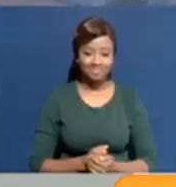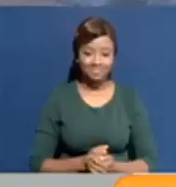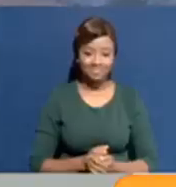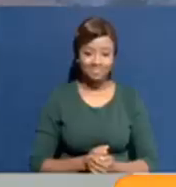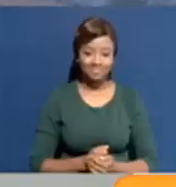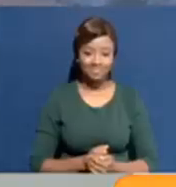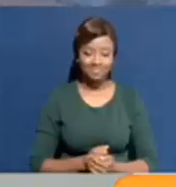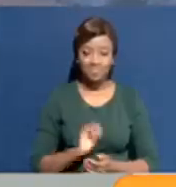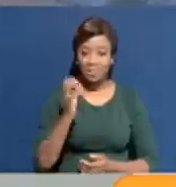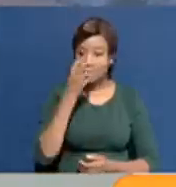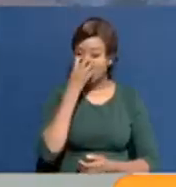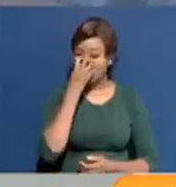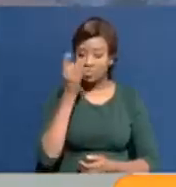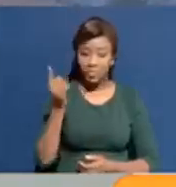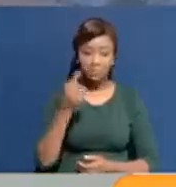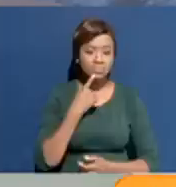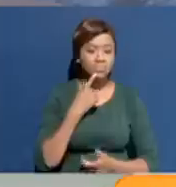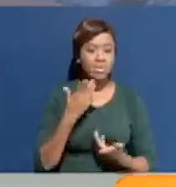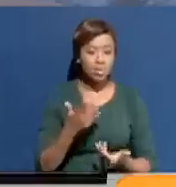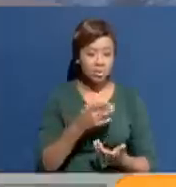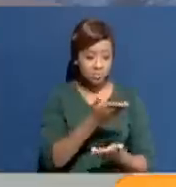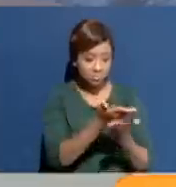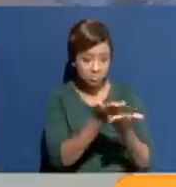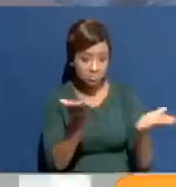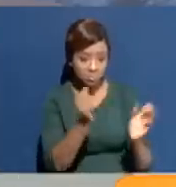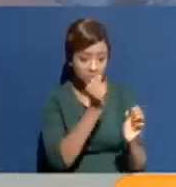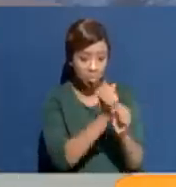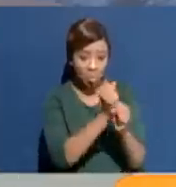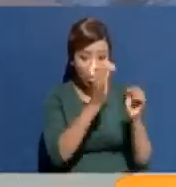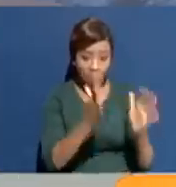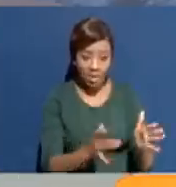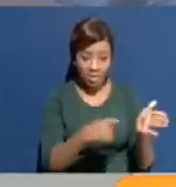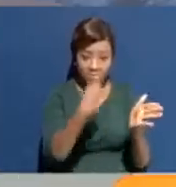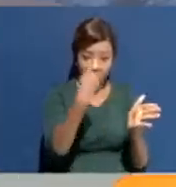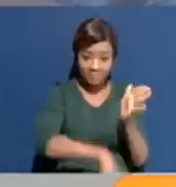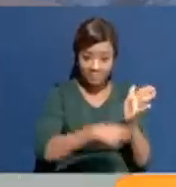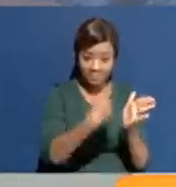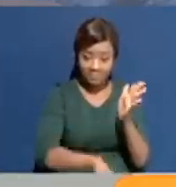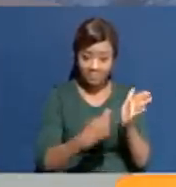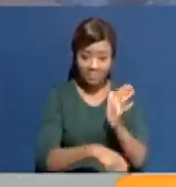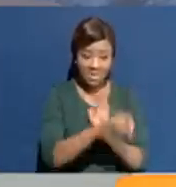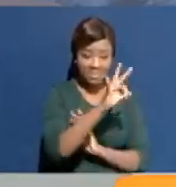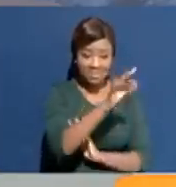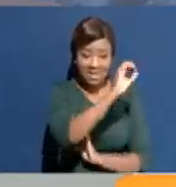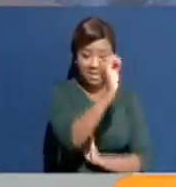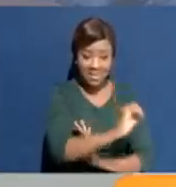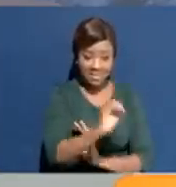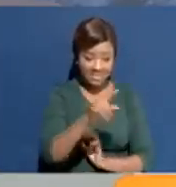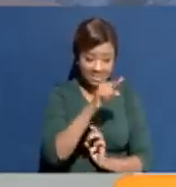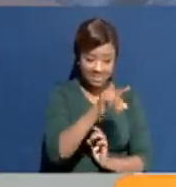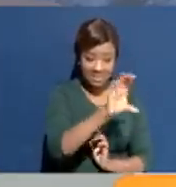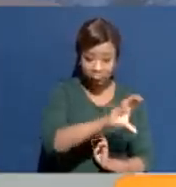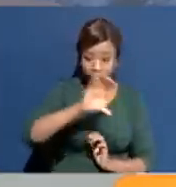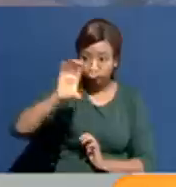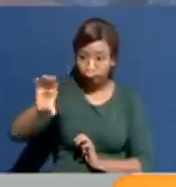Rais William Ruto ametetea mpango wa kuwatoza wafanyikazi humu nchini asilimia tatu ya mishahara yao kila mwezi kugharamia hazina